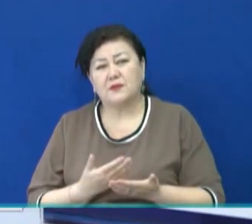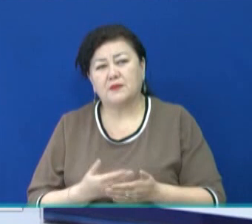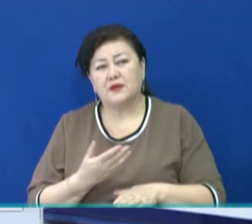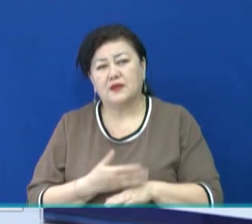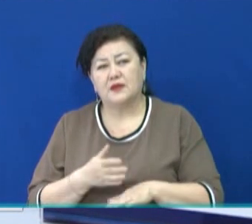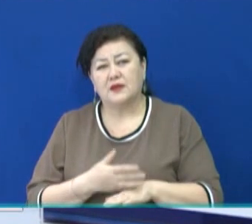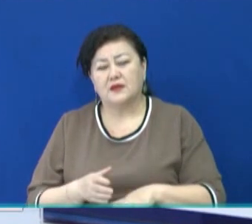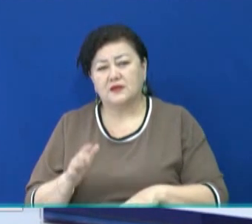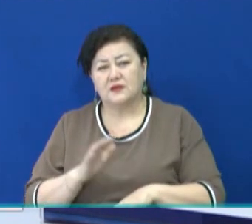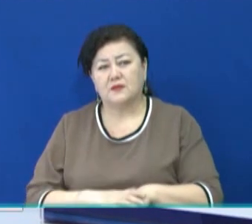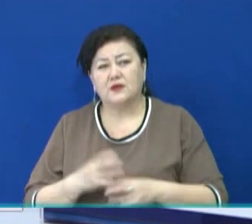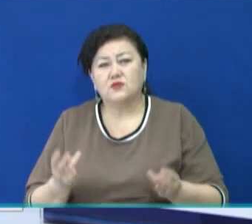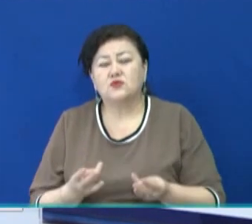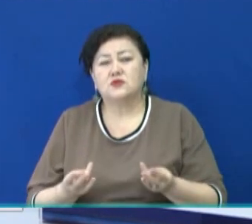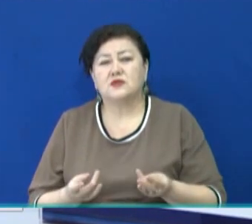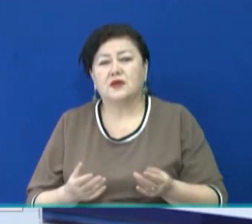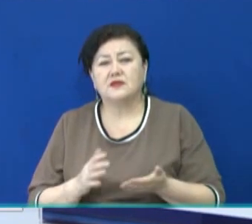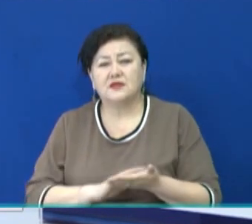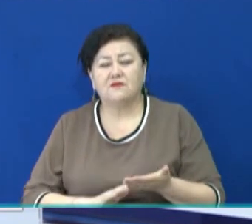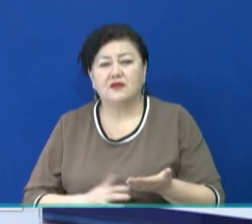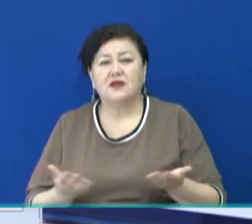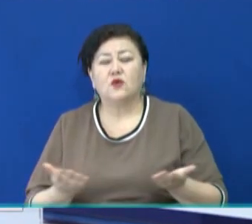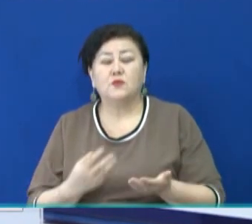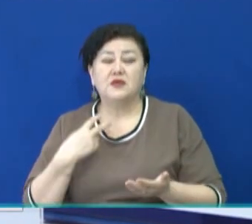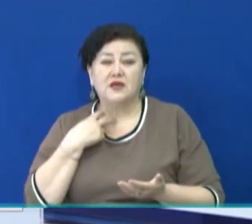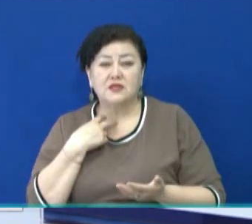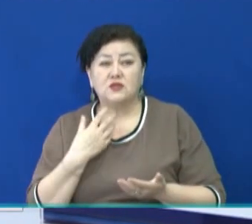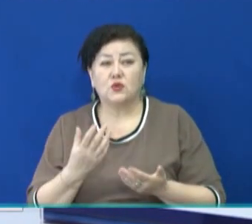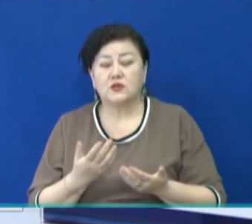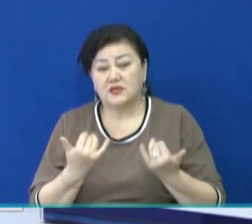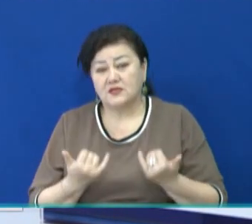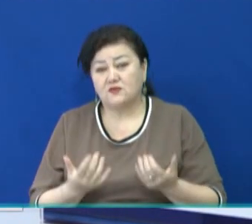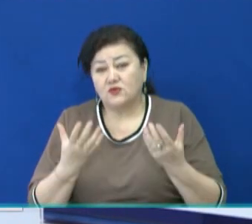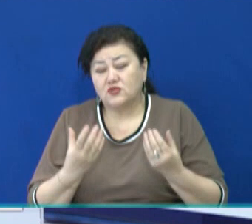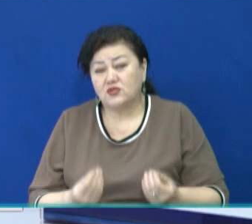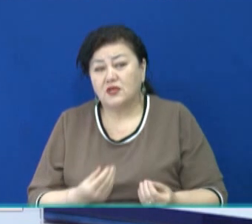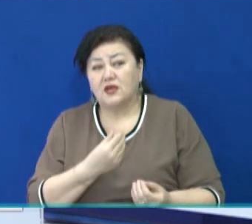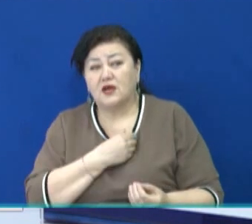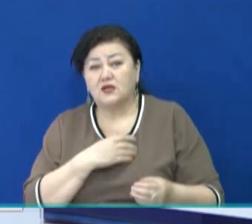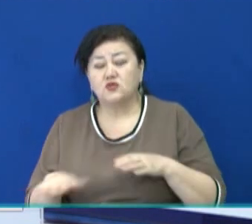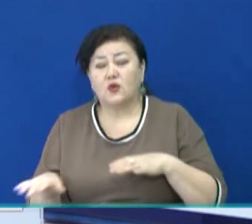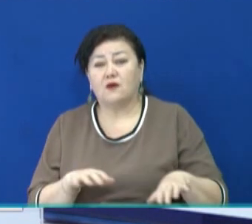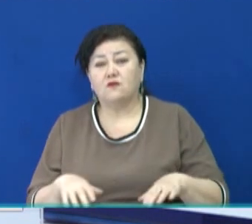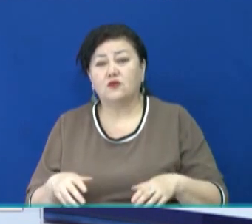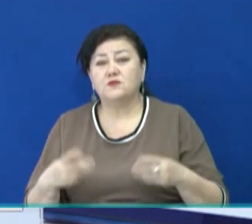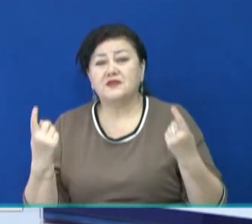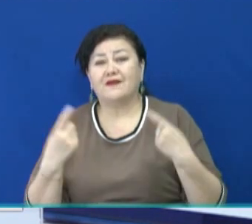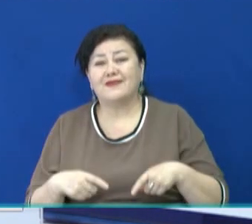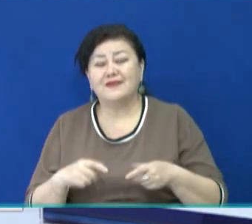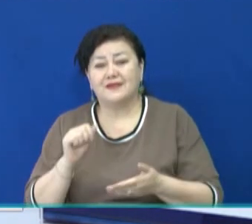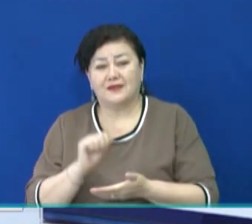барып хат жазу керексіз. Мен осындай заем бойынша, осындай қарызым бойынша бүгінгі таңда банкроттық рәсіміне жүктелгелі жатырмын.